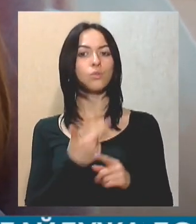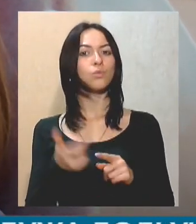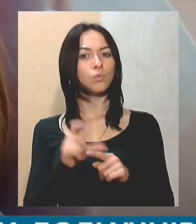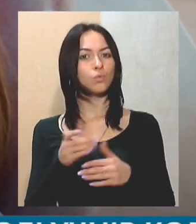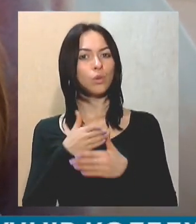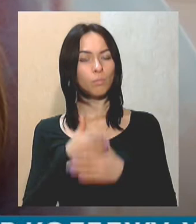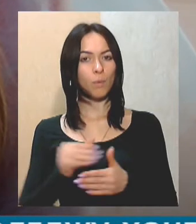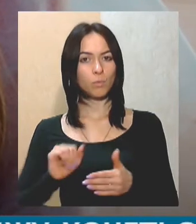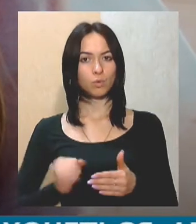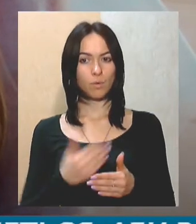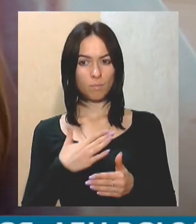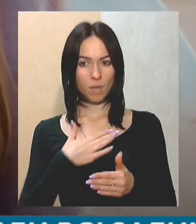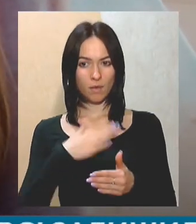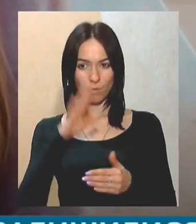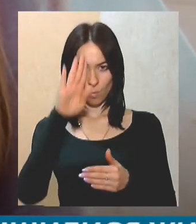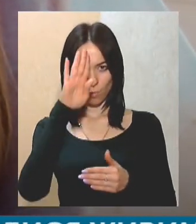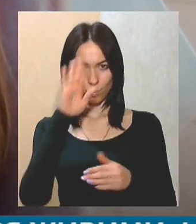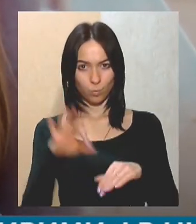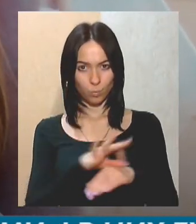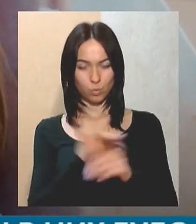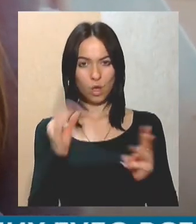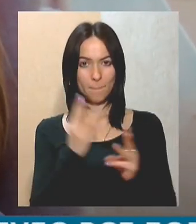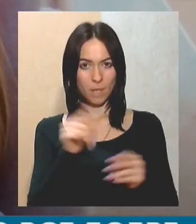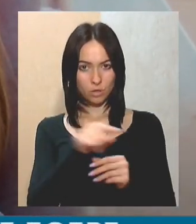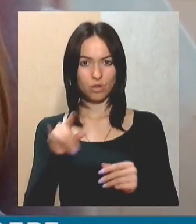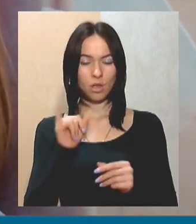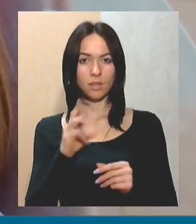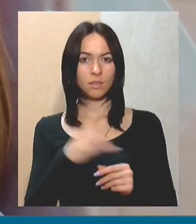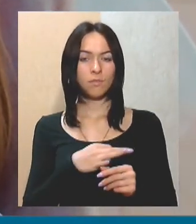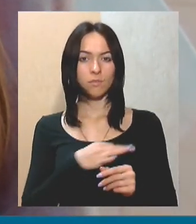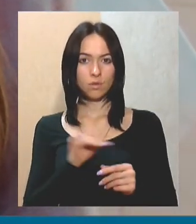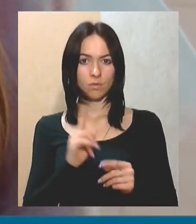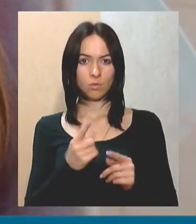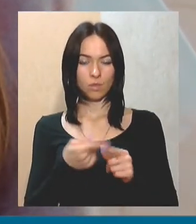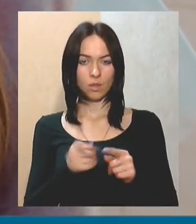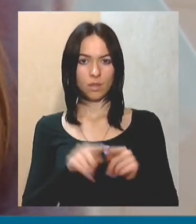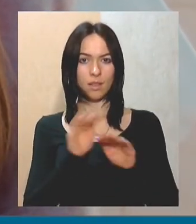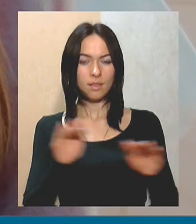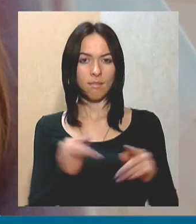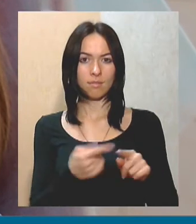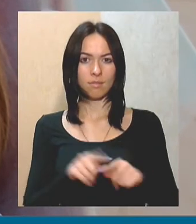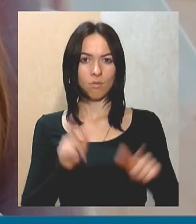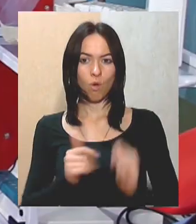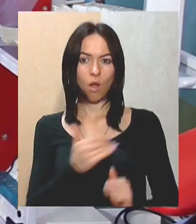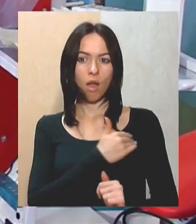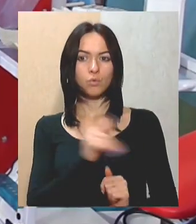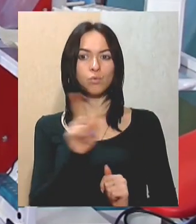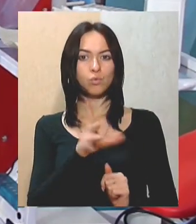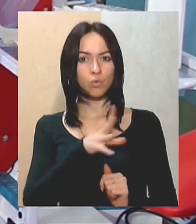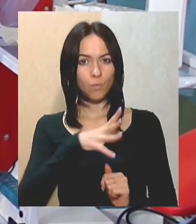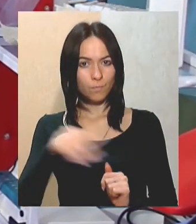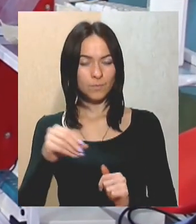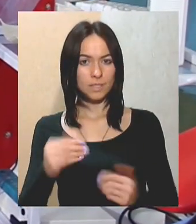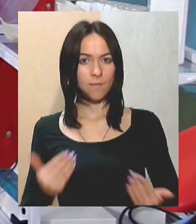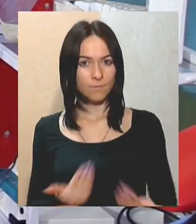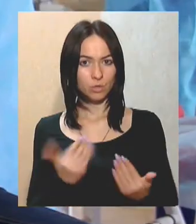пожежним. Ну і, звісно, не безразлична судьба ребят, тому що це діти, і це коледж. Хочеться, щоб всі вижили, щоб все було добре. Забір крові